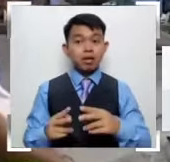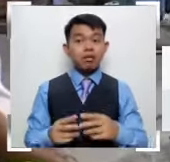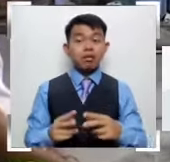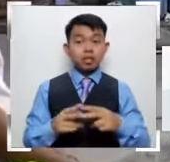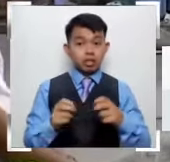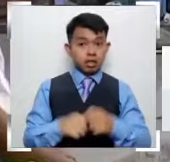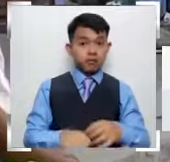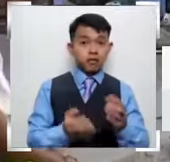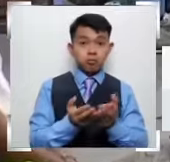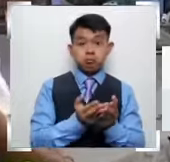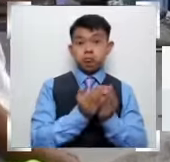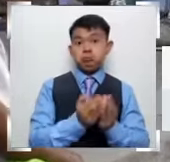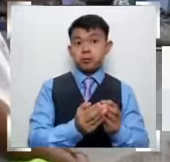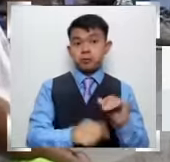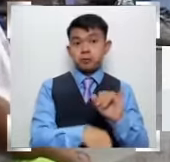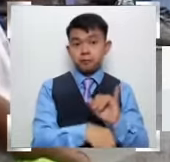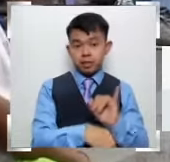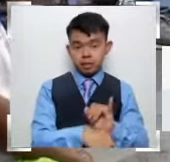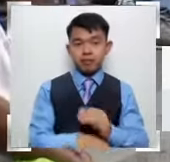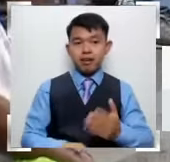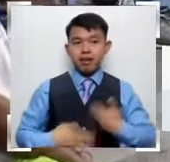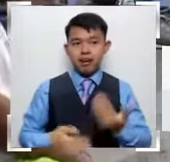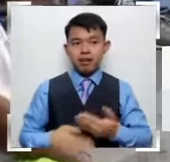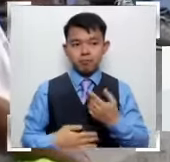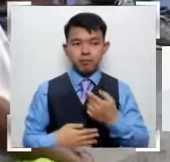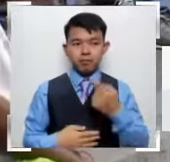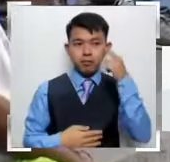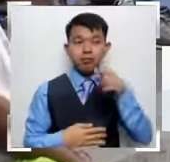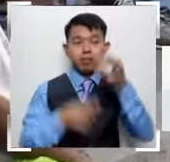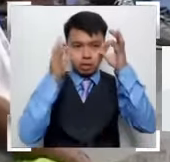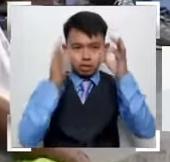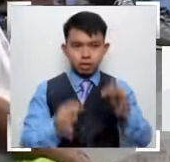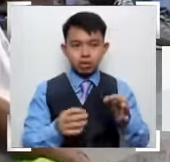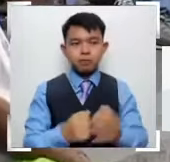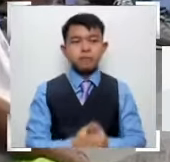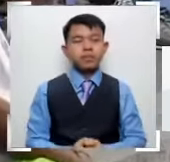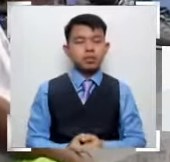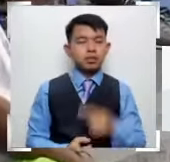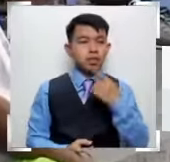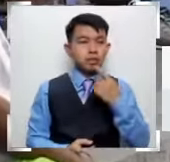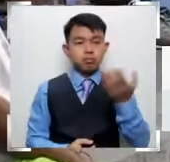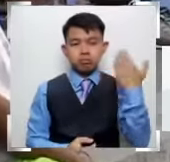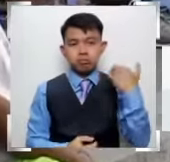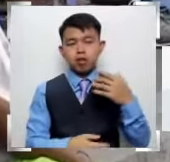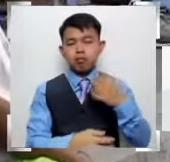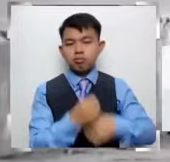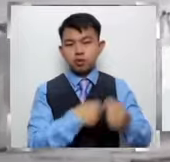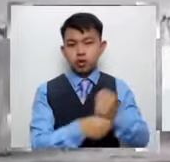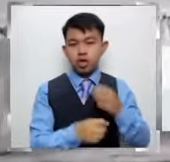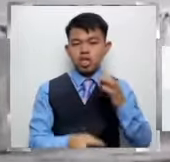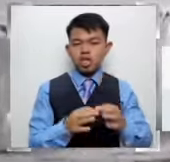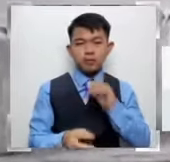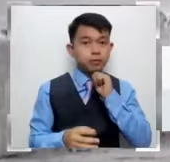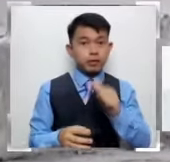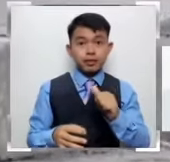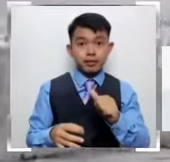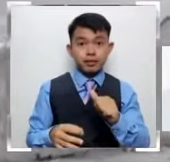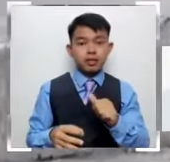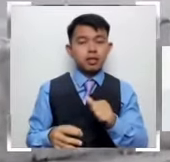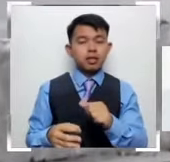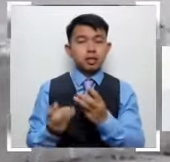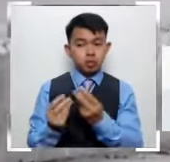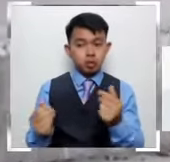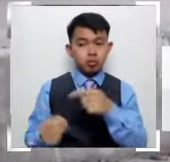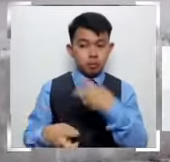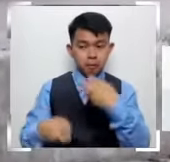sa desisyon. Noong nakarang taon, nagsabi ang European Commission na kung hindi agad matutugunan ang mahigit 20 problema na kanilang nakita,